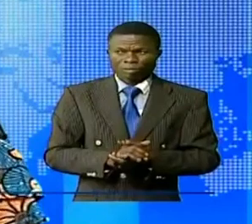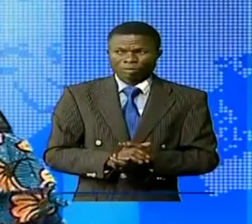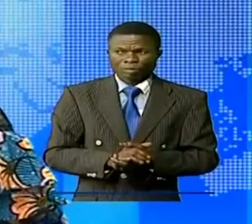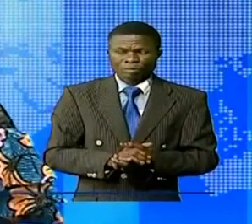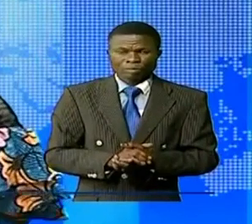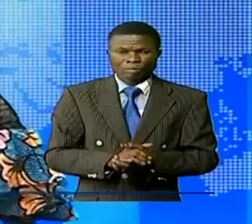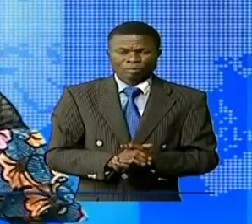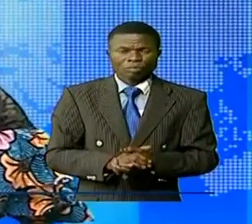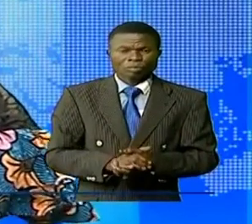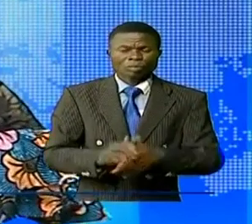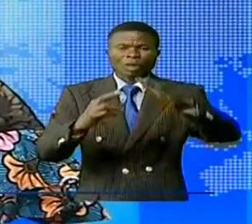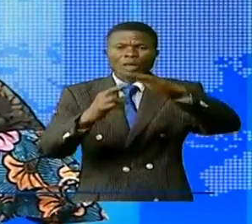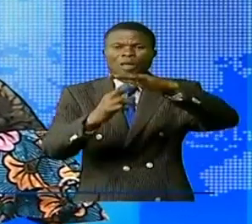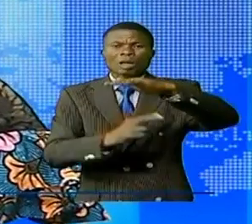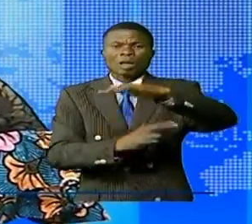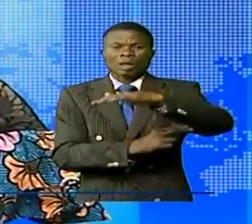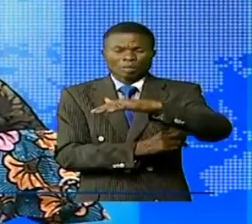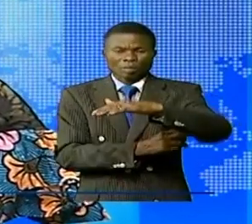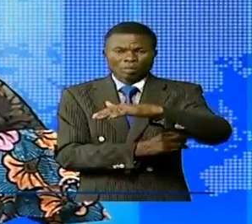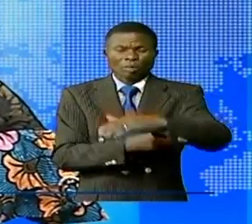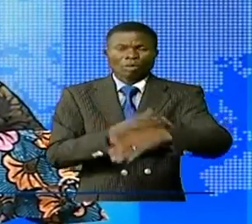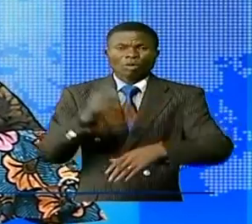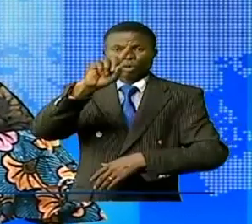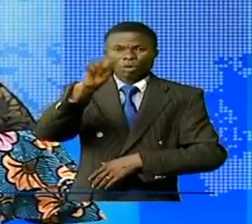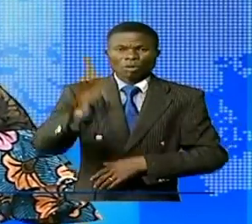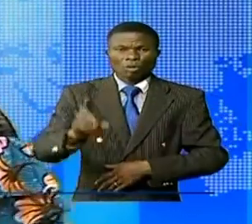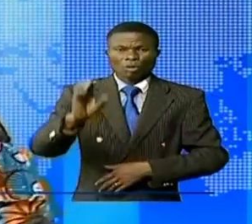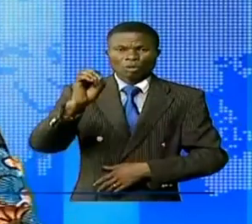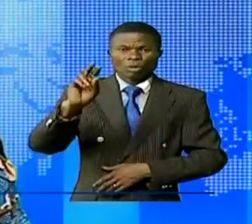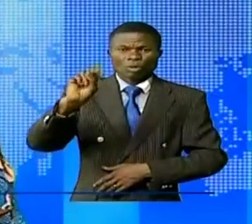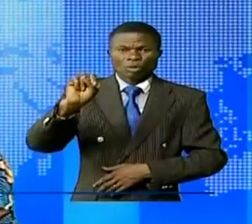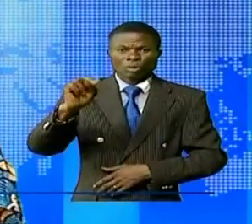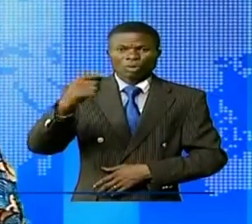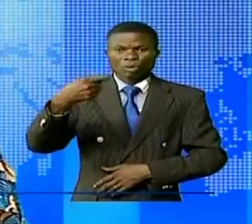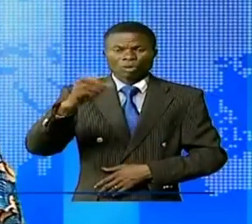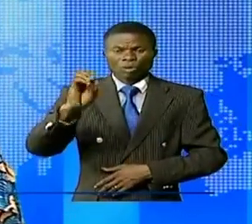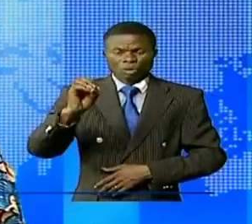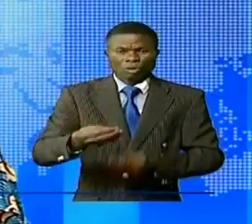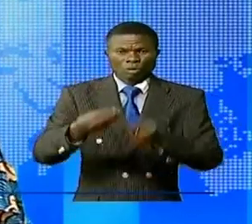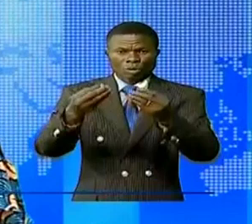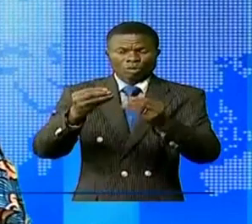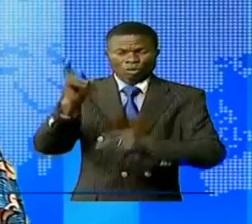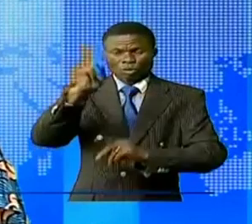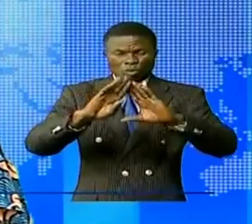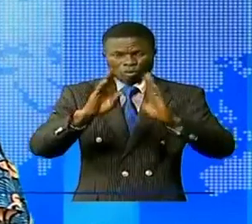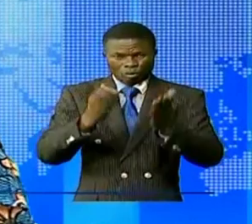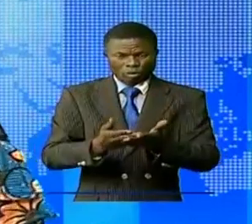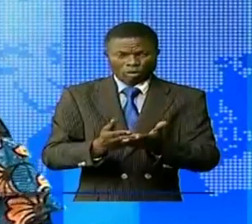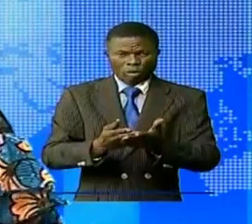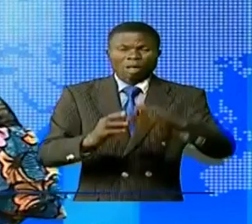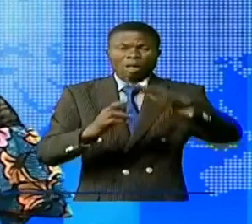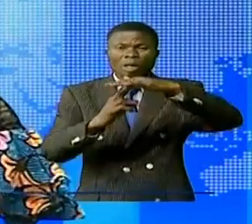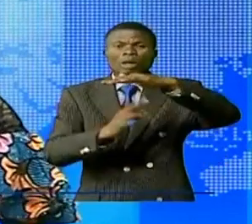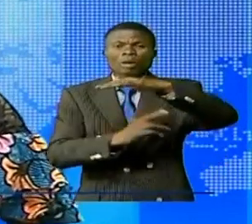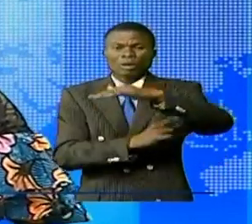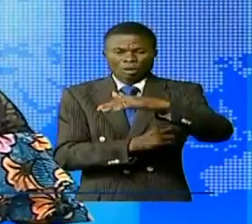Zongo, un don du chef de l'État, Félix-Antoine Tshisekedi Tshilombo, à la population de Zongo. Cet ouvrage